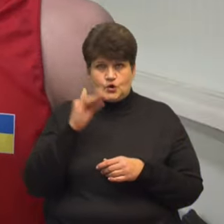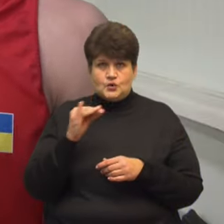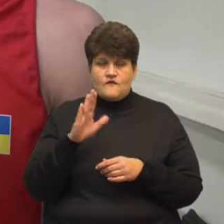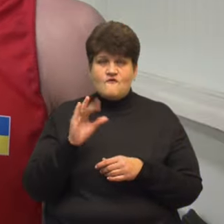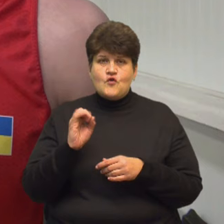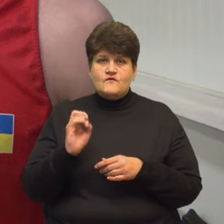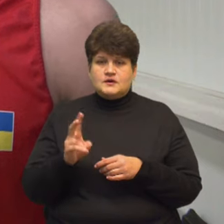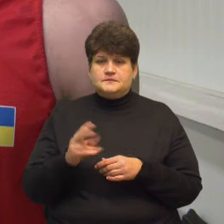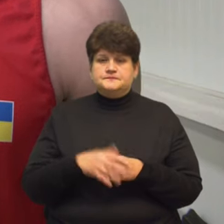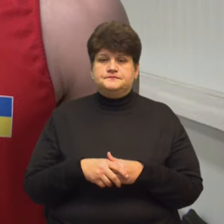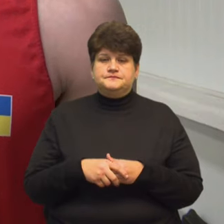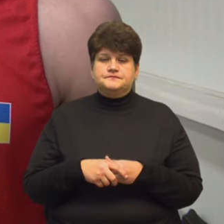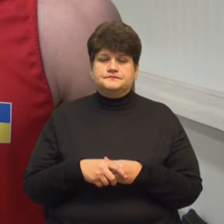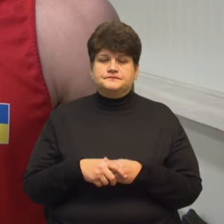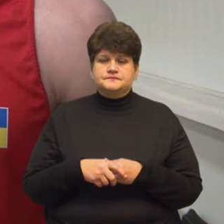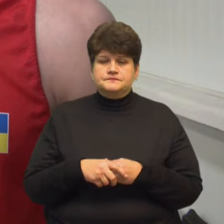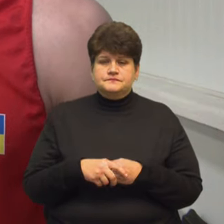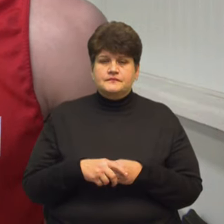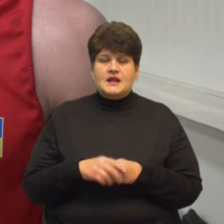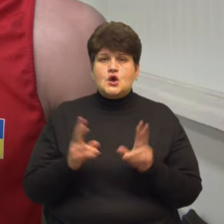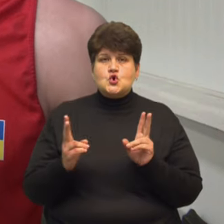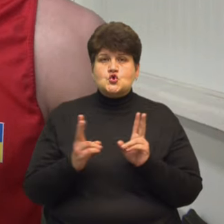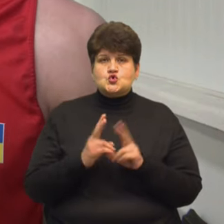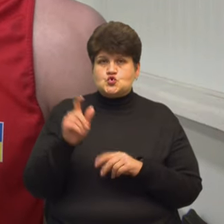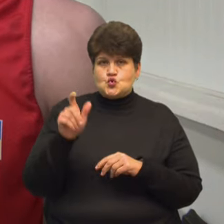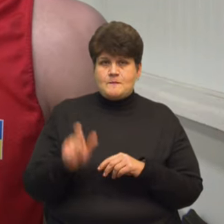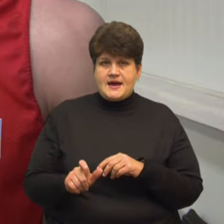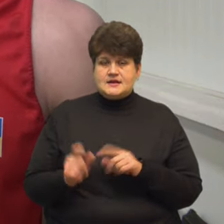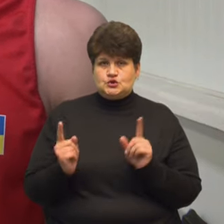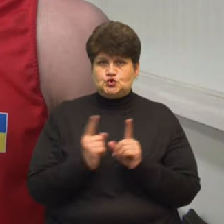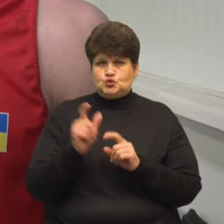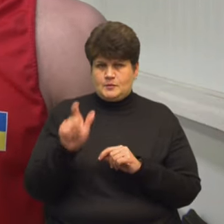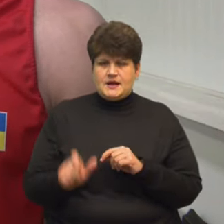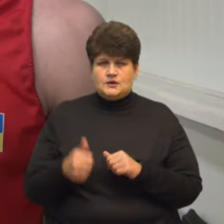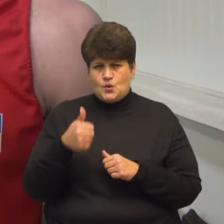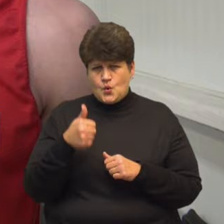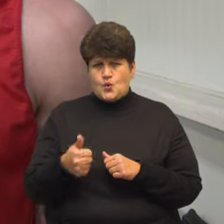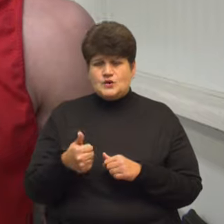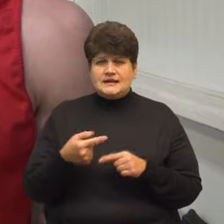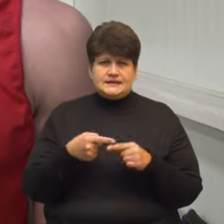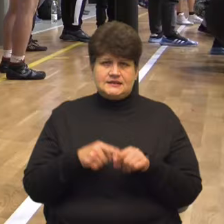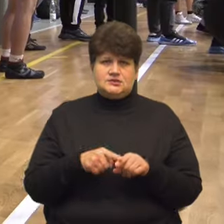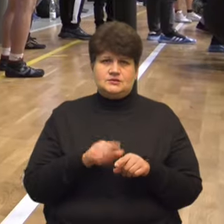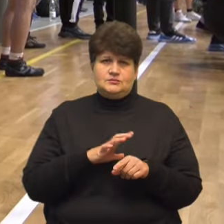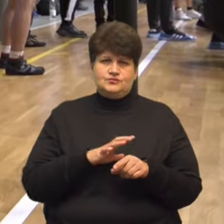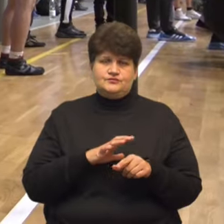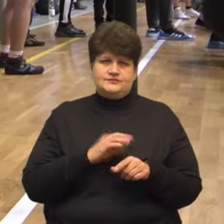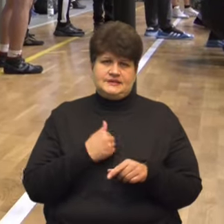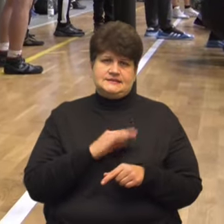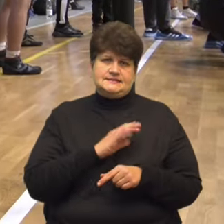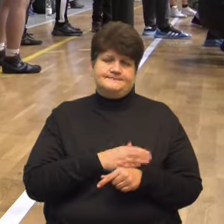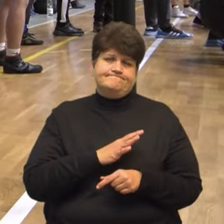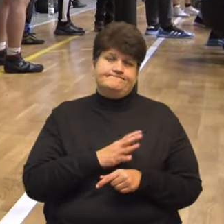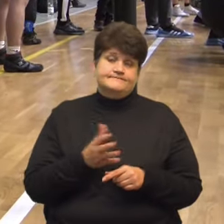обична свадка суперник хороший но технічно просто сильніший був до